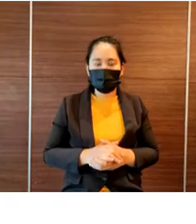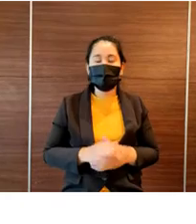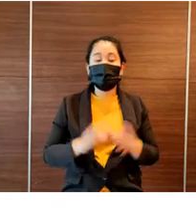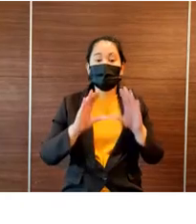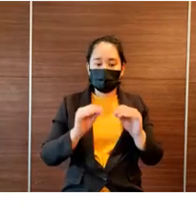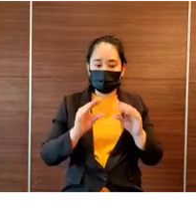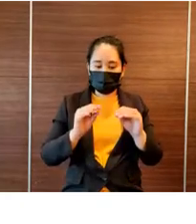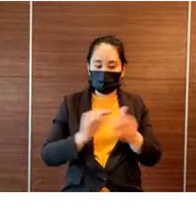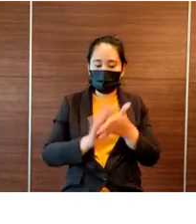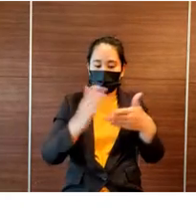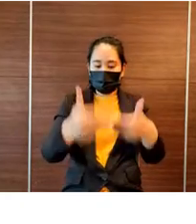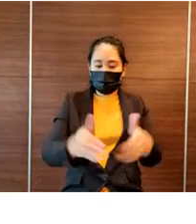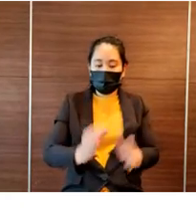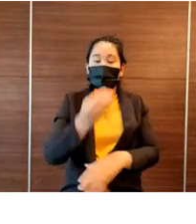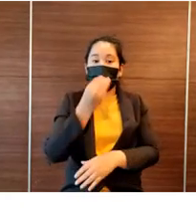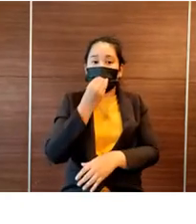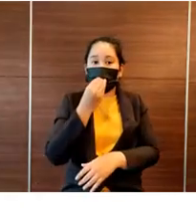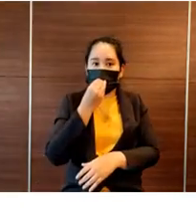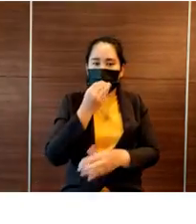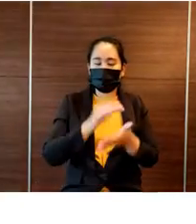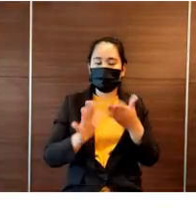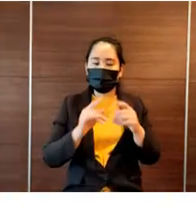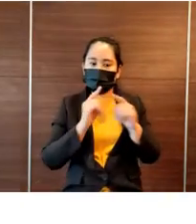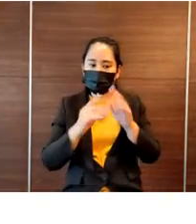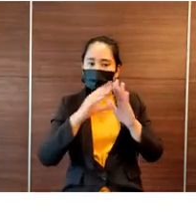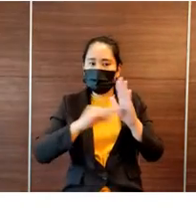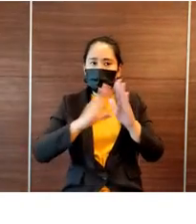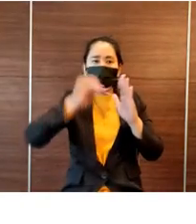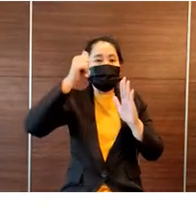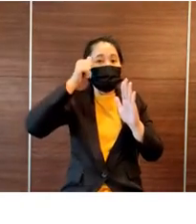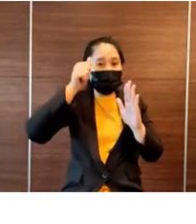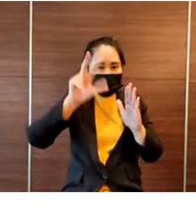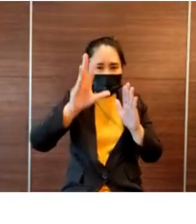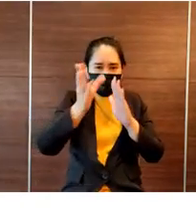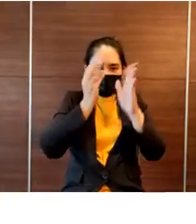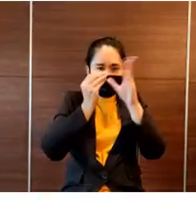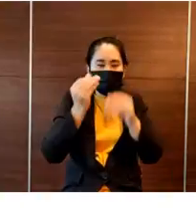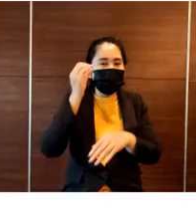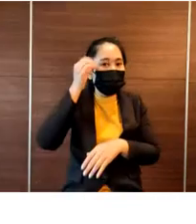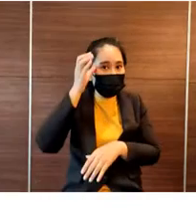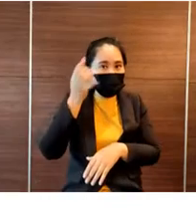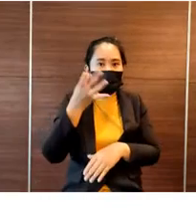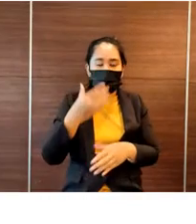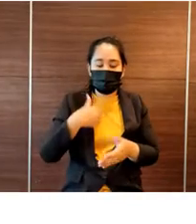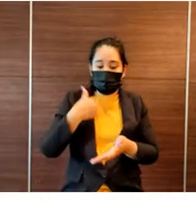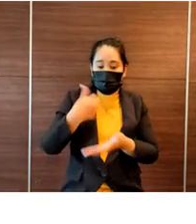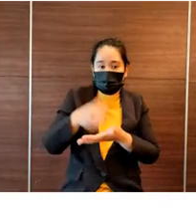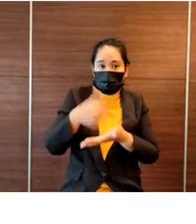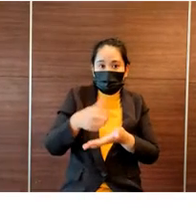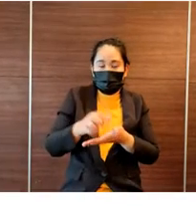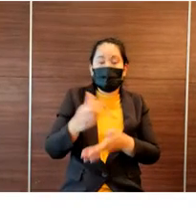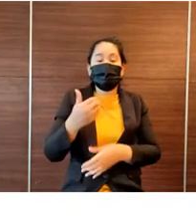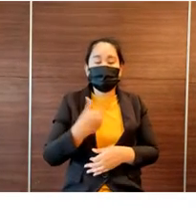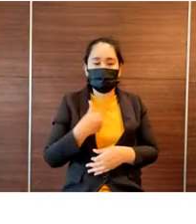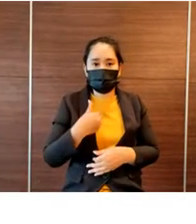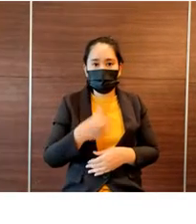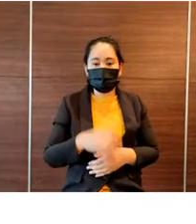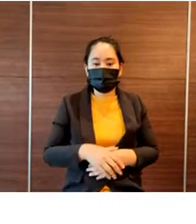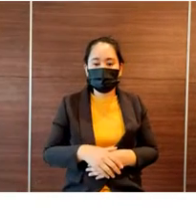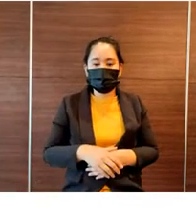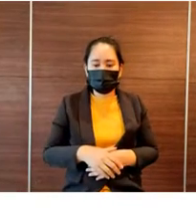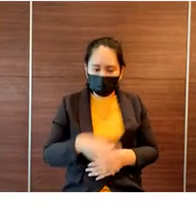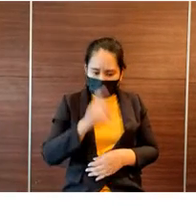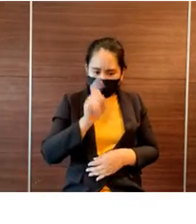คุยกันในห้องอาหารนะครับว่าไปเรียนมาเป็นยังไงบ้างแล้วก็ทางคลินิกเนี่ยก็ให้ข้อมูลว่าพี่เมี้ยว